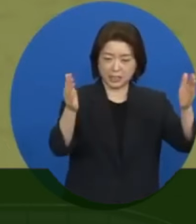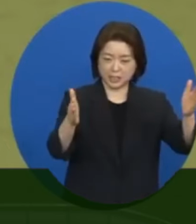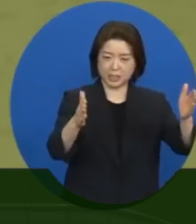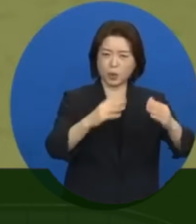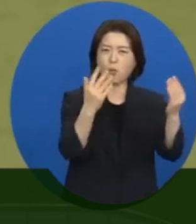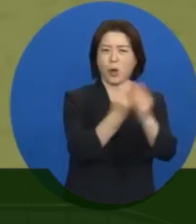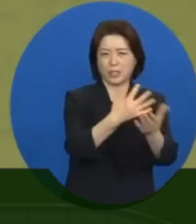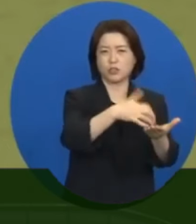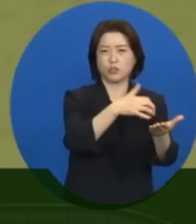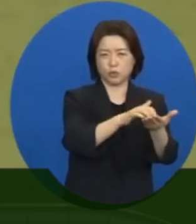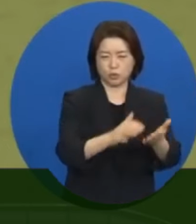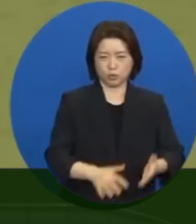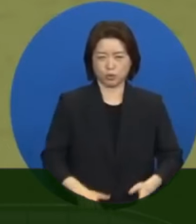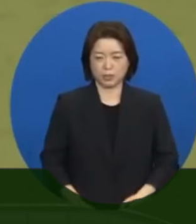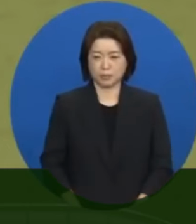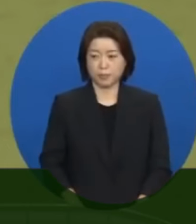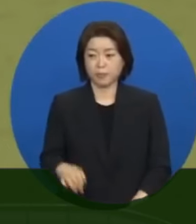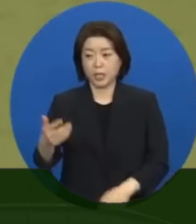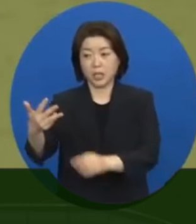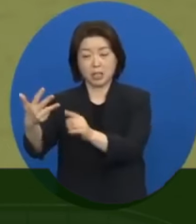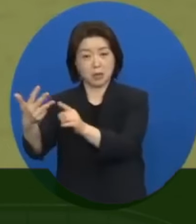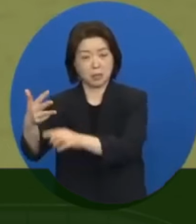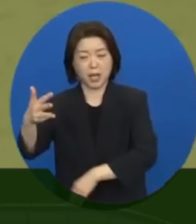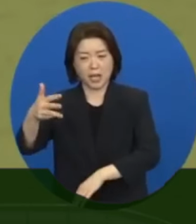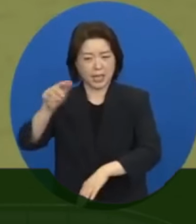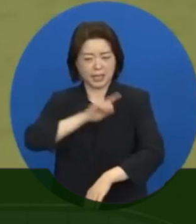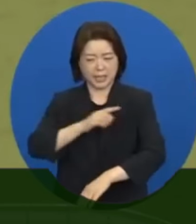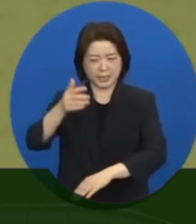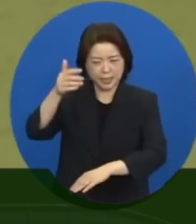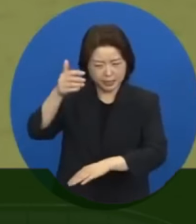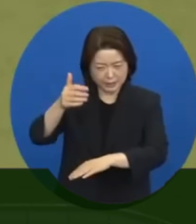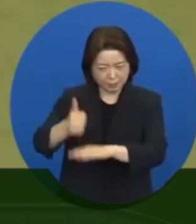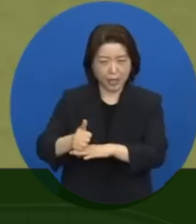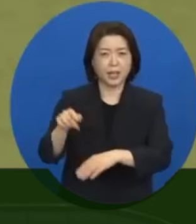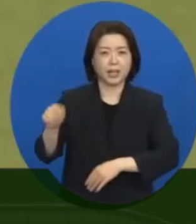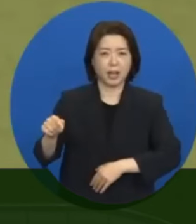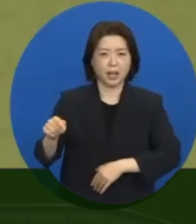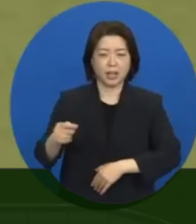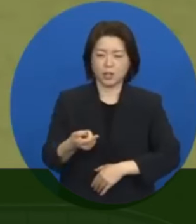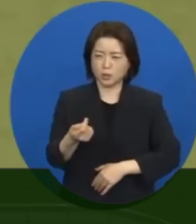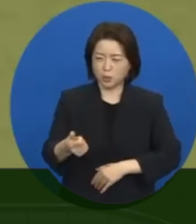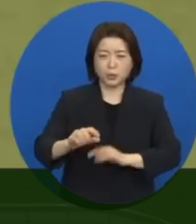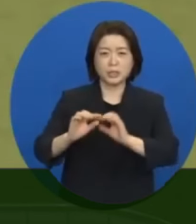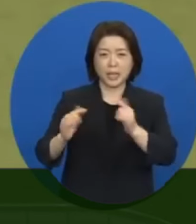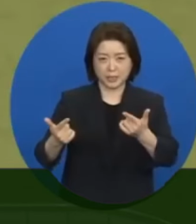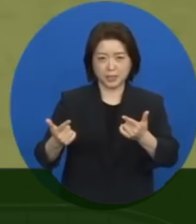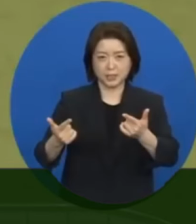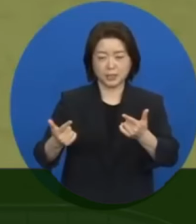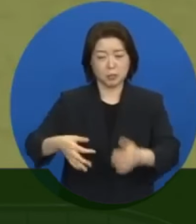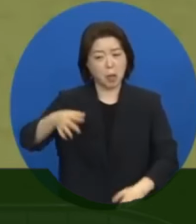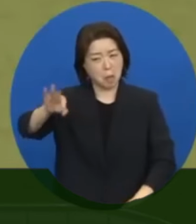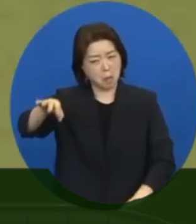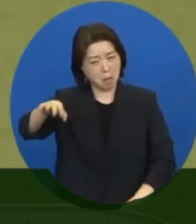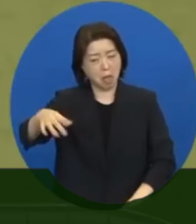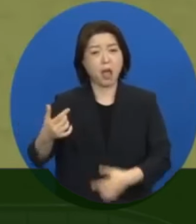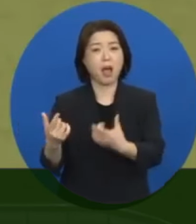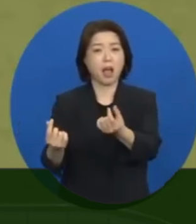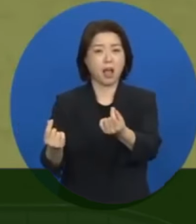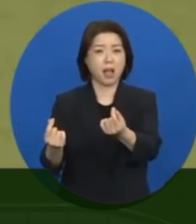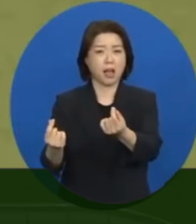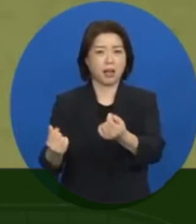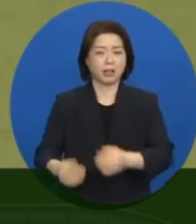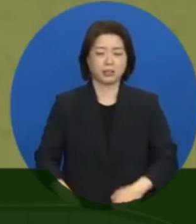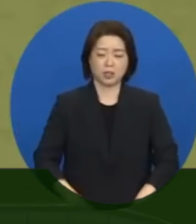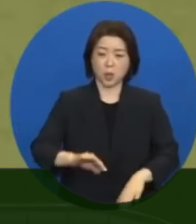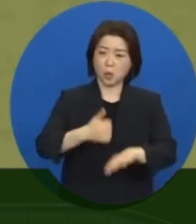막내 그냥 뭐 가장 작은 자라는 의미지만 좀 더 안 좋은 의미가 있어요 보살 것 없는 자라는 뜻입니다 왕이 될 가능성은